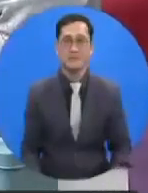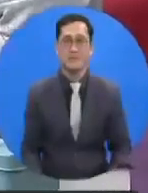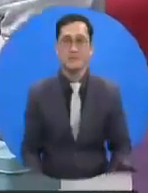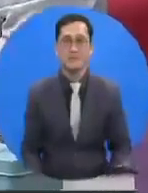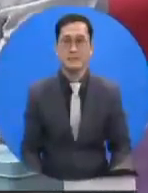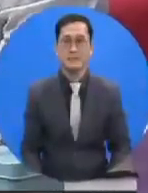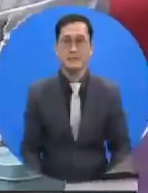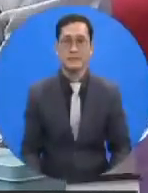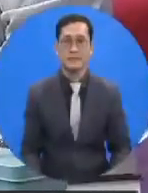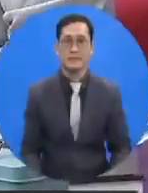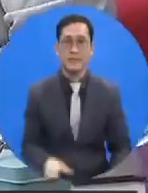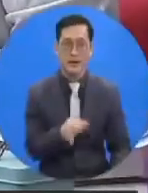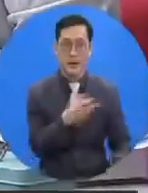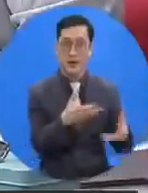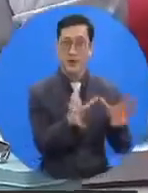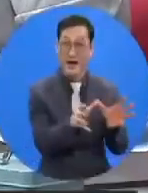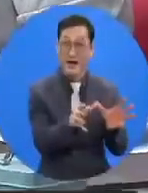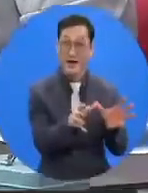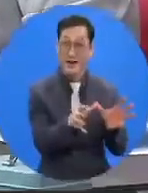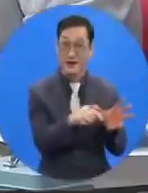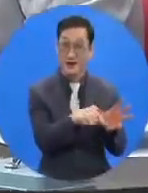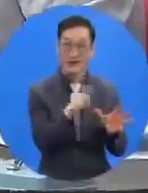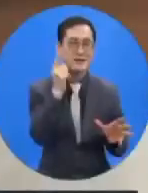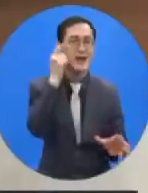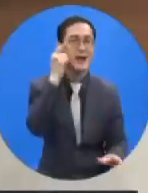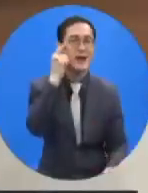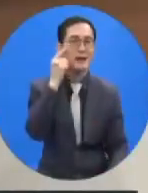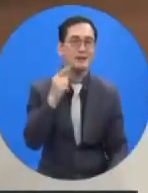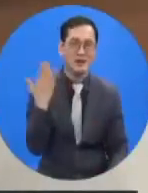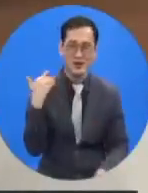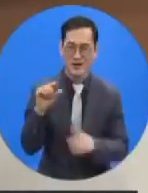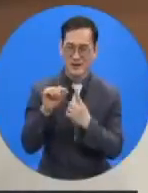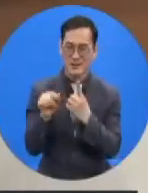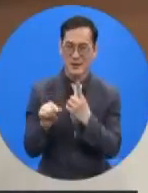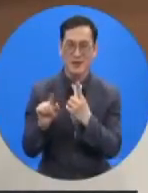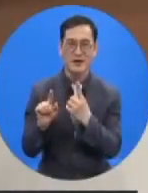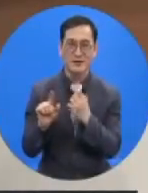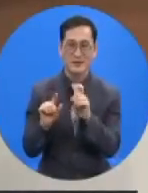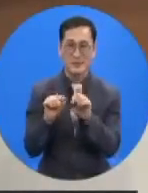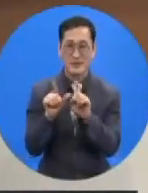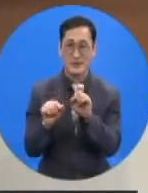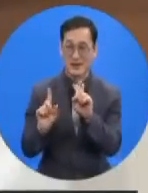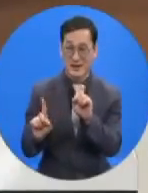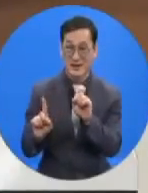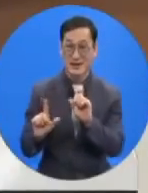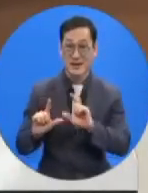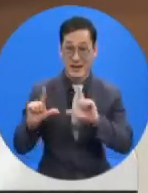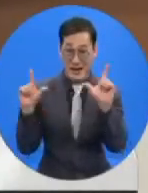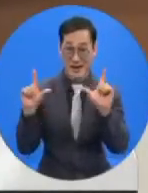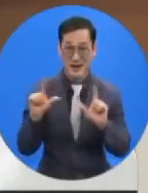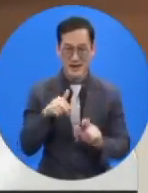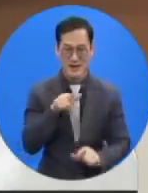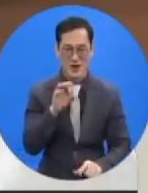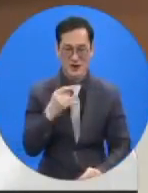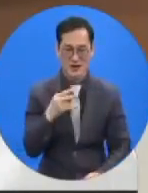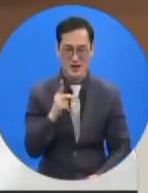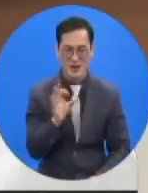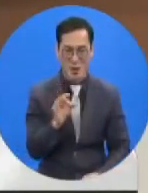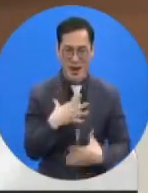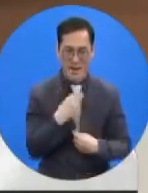직권 세력이 있는 분들이 가지고 있는 생각이에요. 지난 11월 1일 날 국정감사 때 정의용 안보실장이 뭐라고